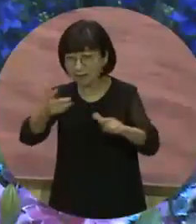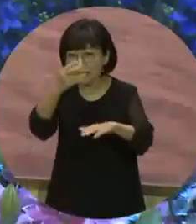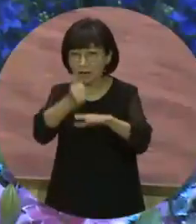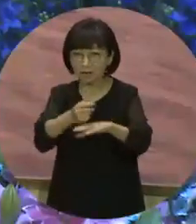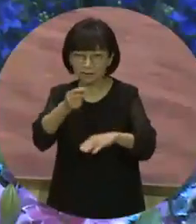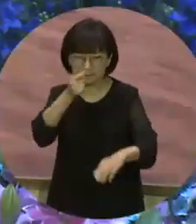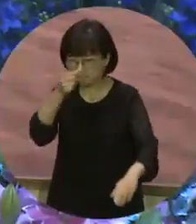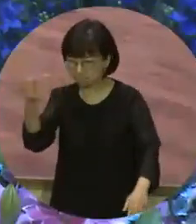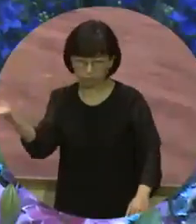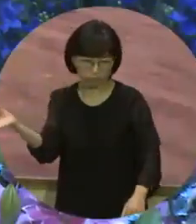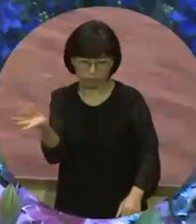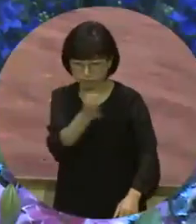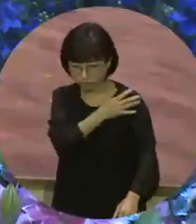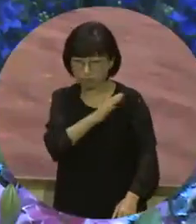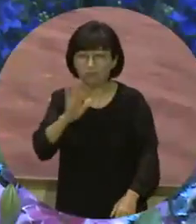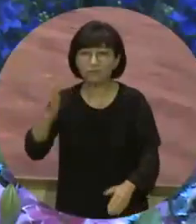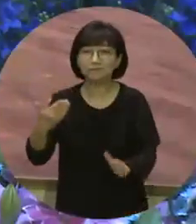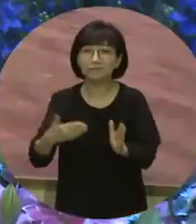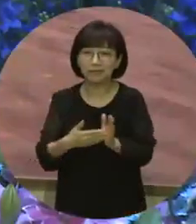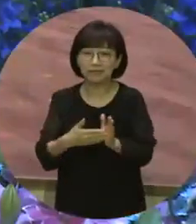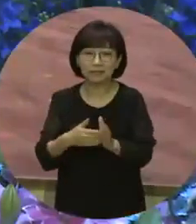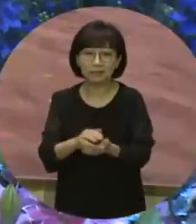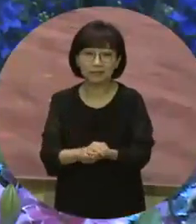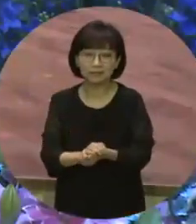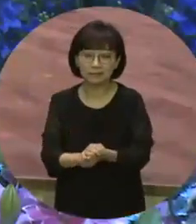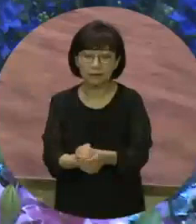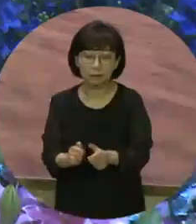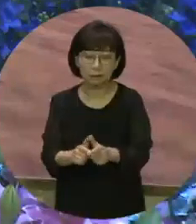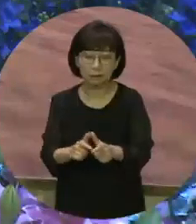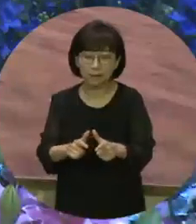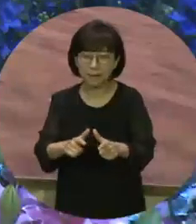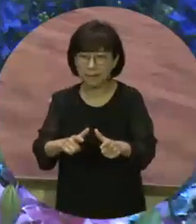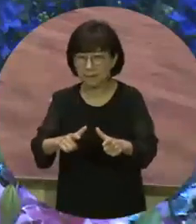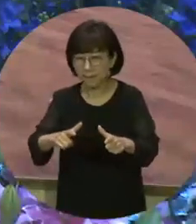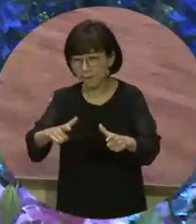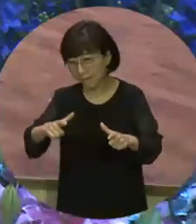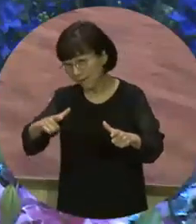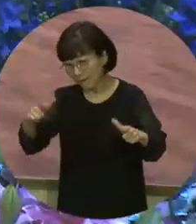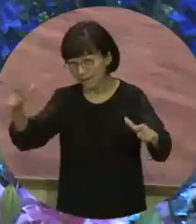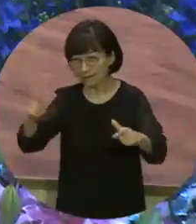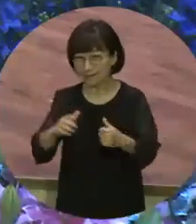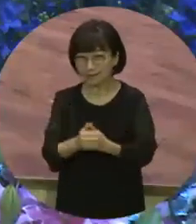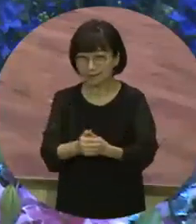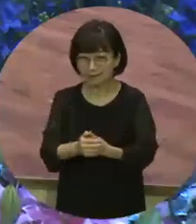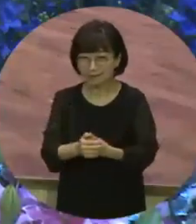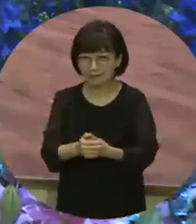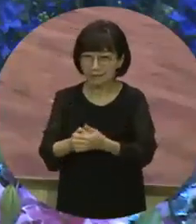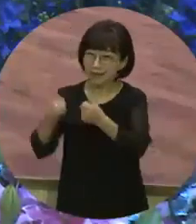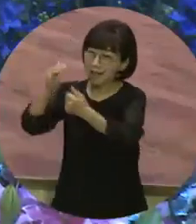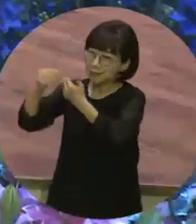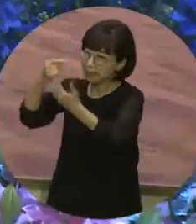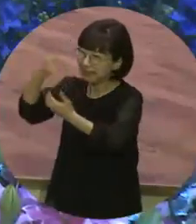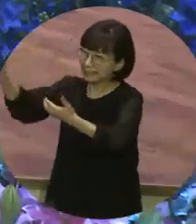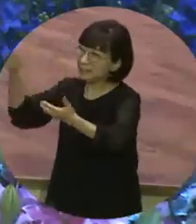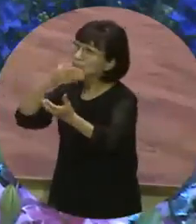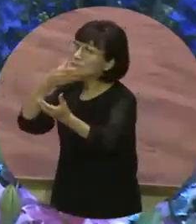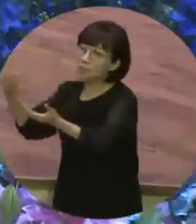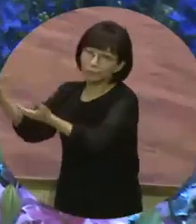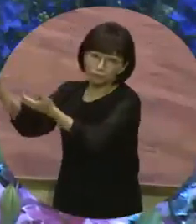되었다 그랬어요. 거부가 되었다. 창대하고 왕성해서. 얼마나 큰 축복을